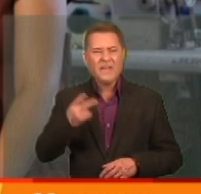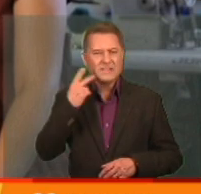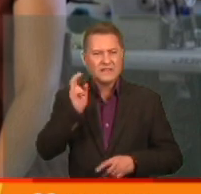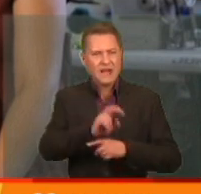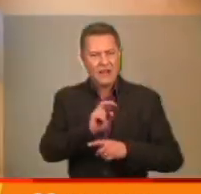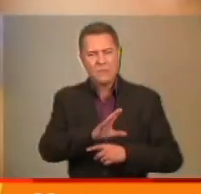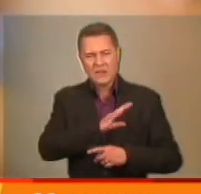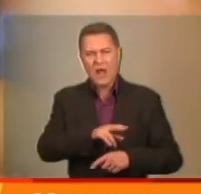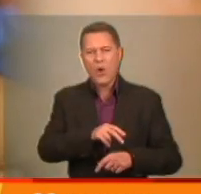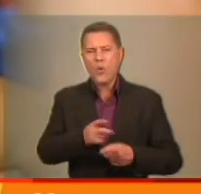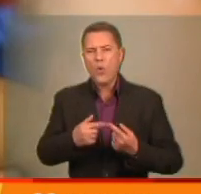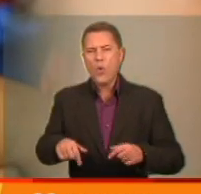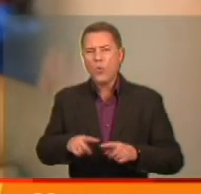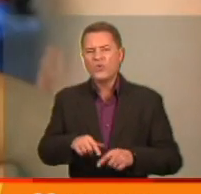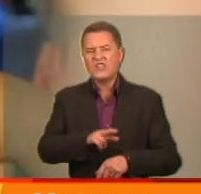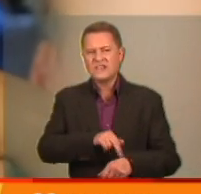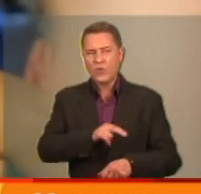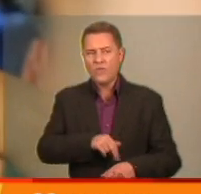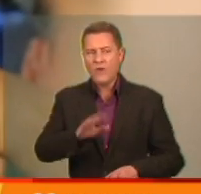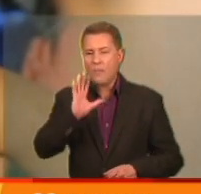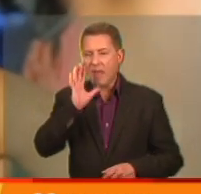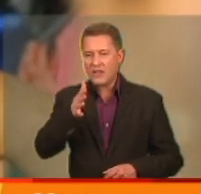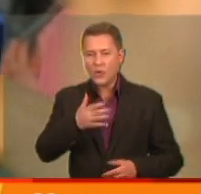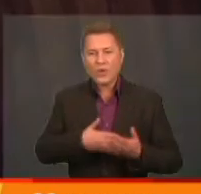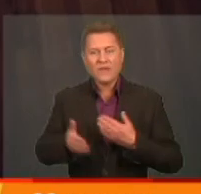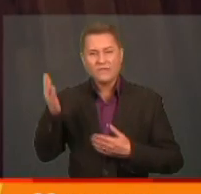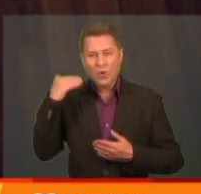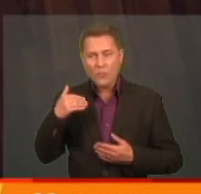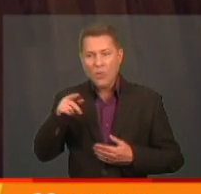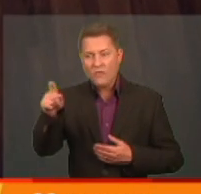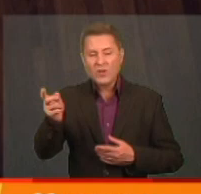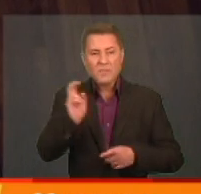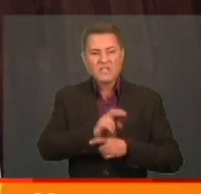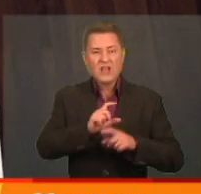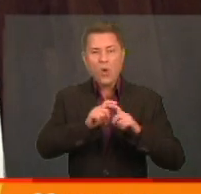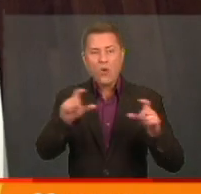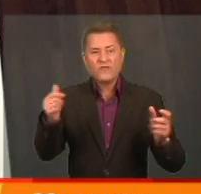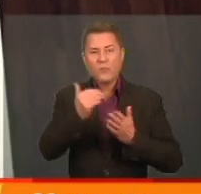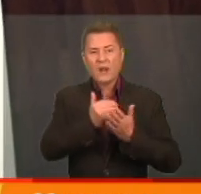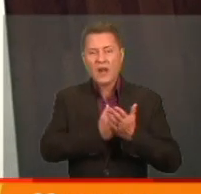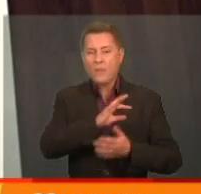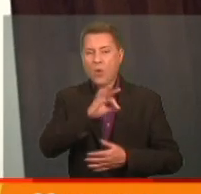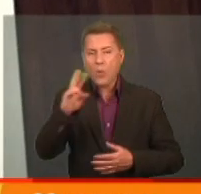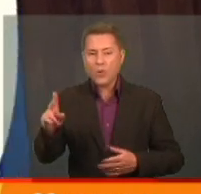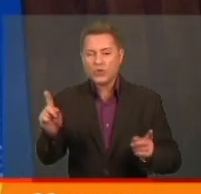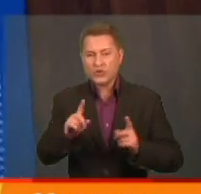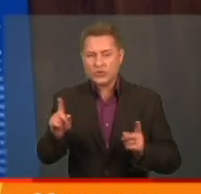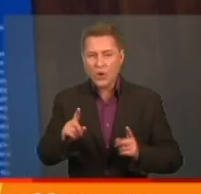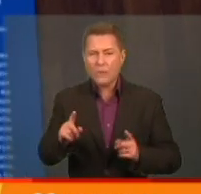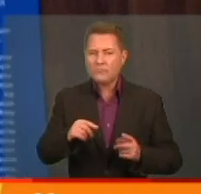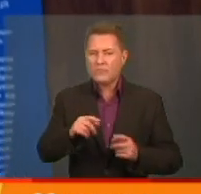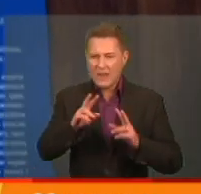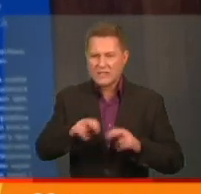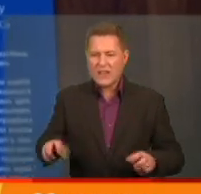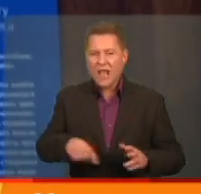участковим. І так тривали час, аж поки 5 років тому Фареба пішла до офісу програми ООН, що переймається втікачами.